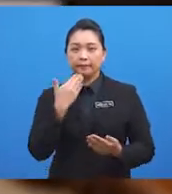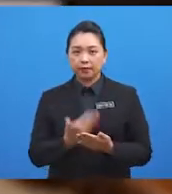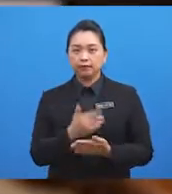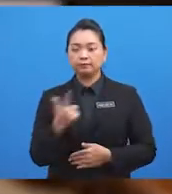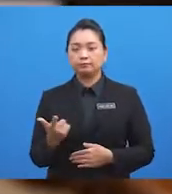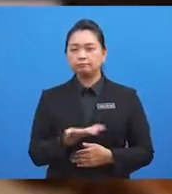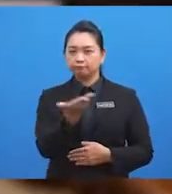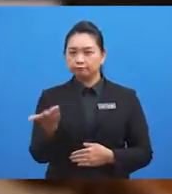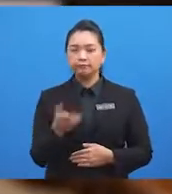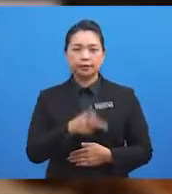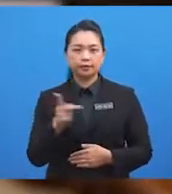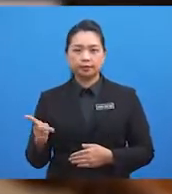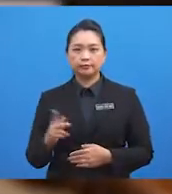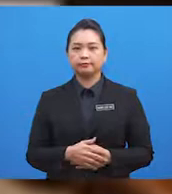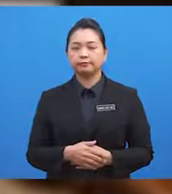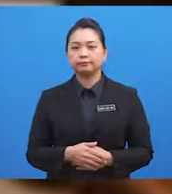Baiklah para pelajar sekalian.